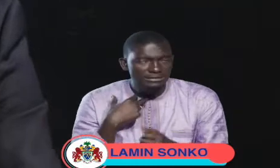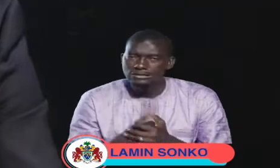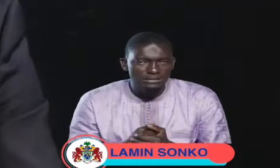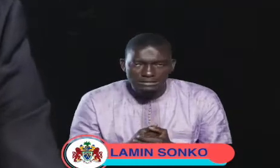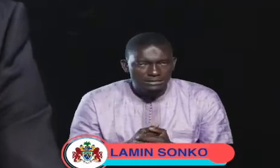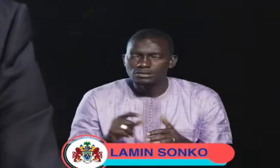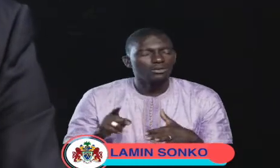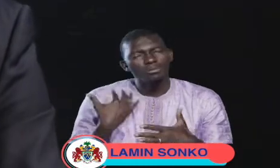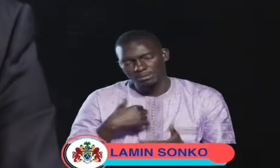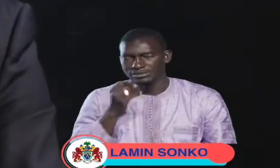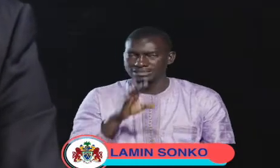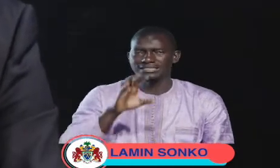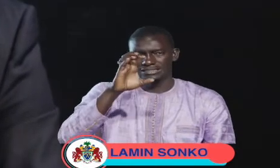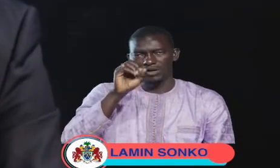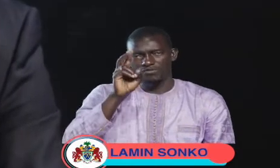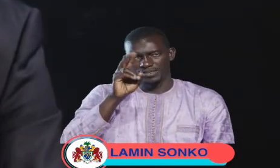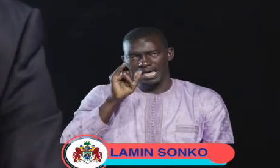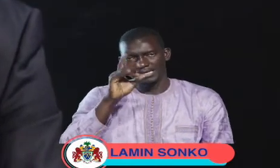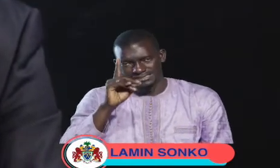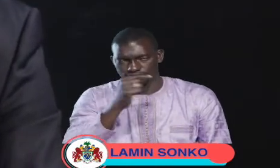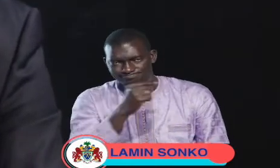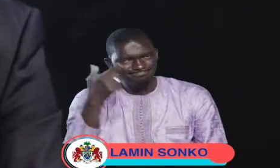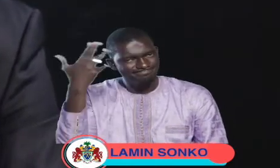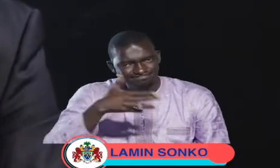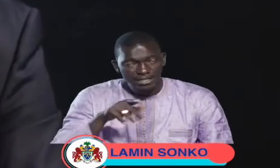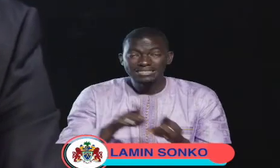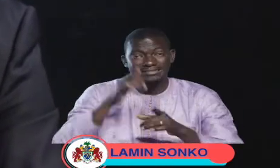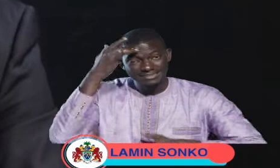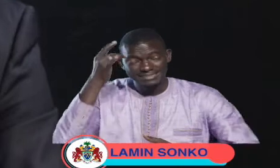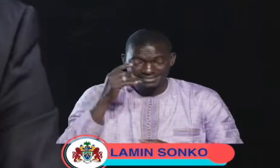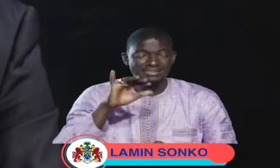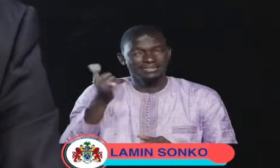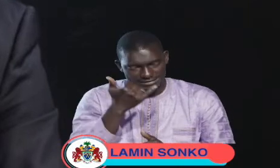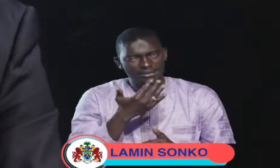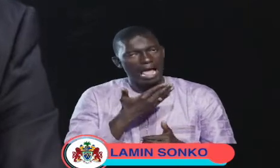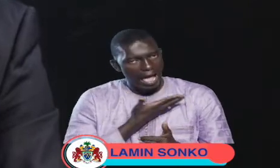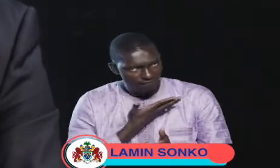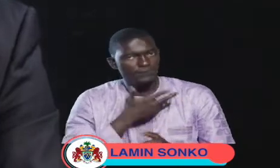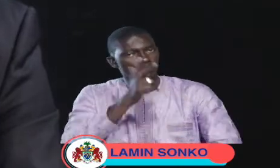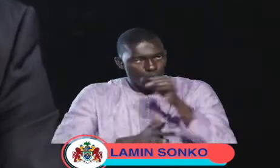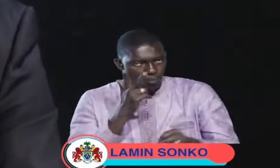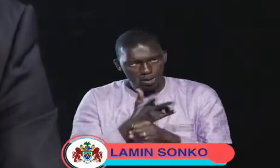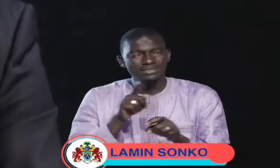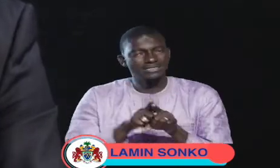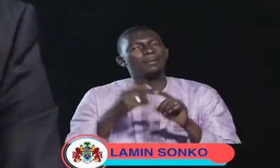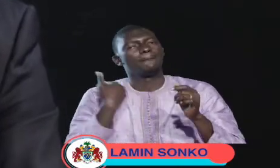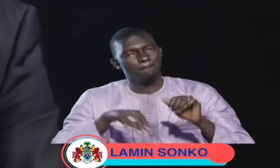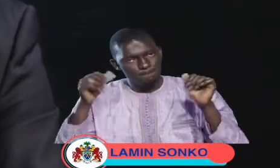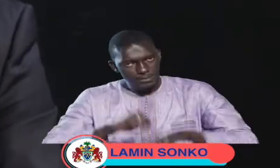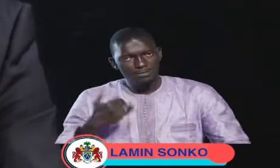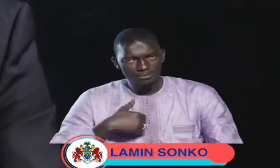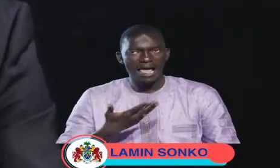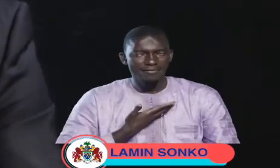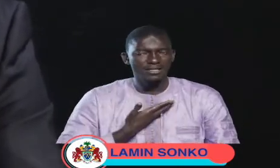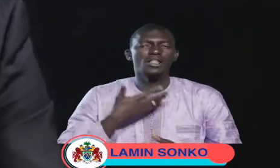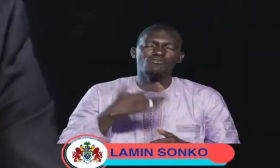do sa covid 19 kuran mi lan ko asuriyata don fen mi lan ko asu sort no ñin a